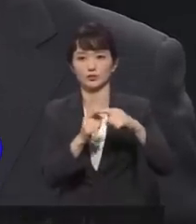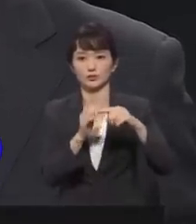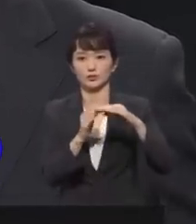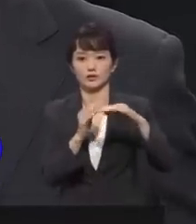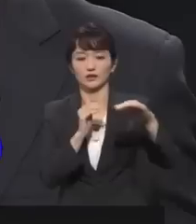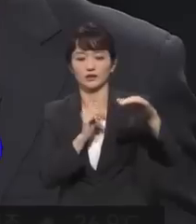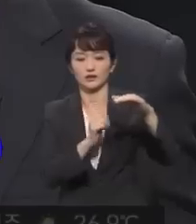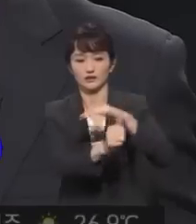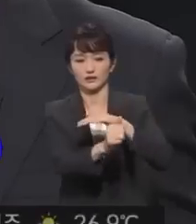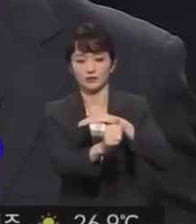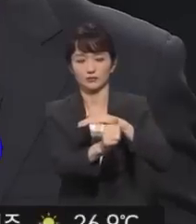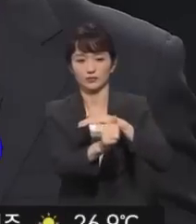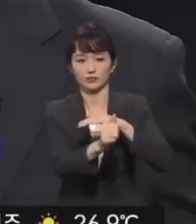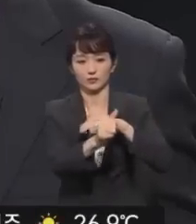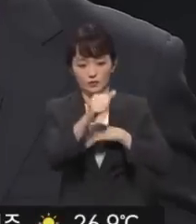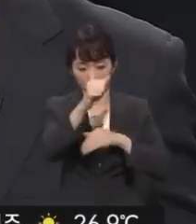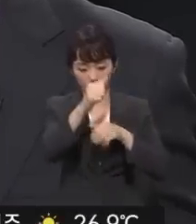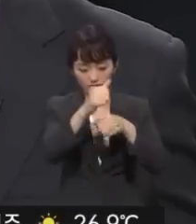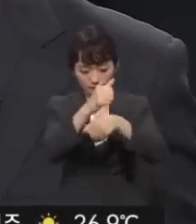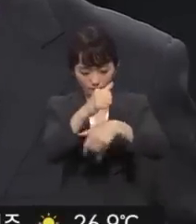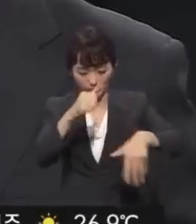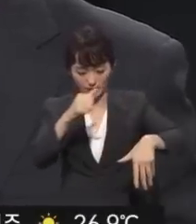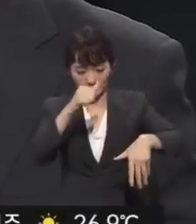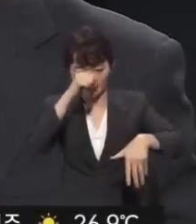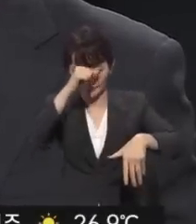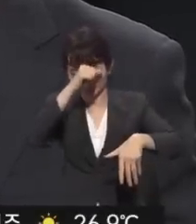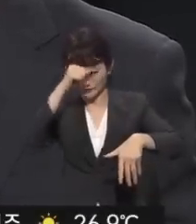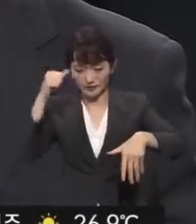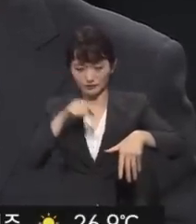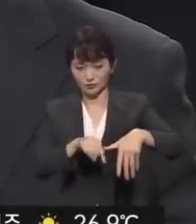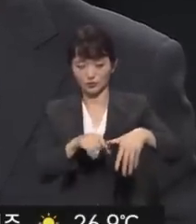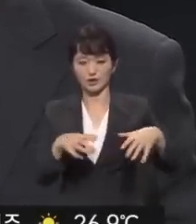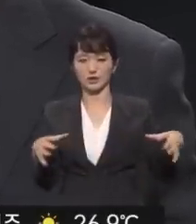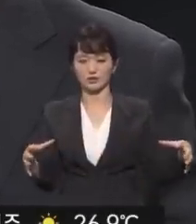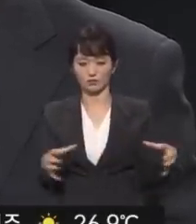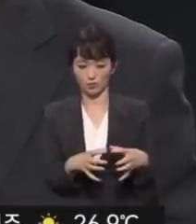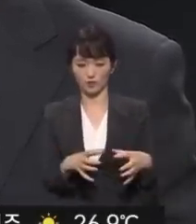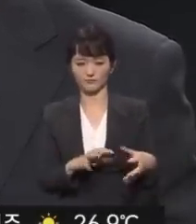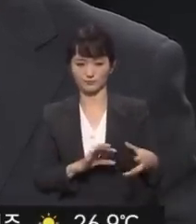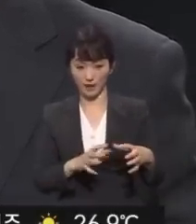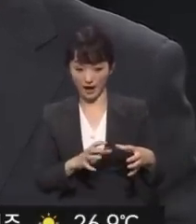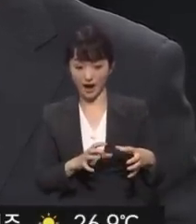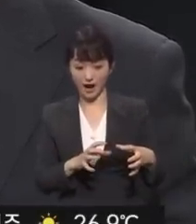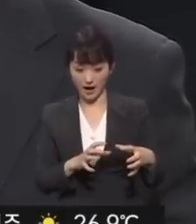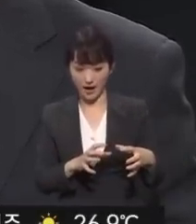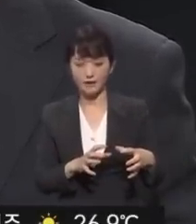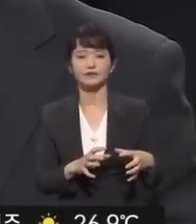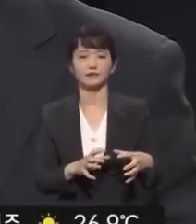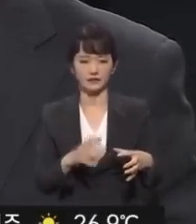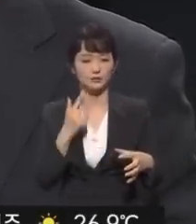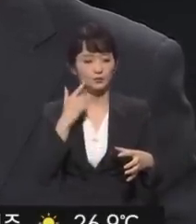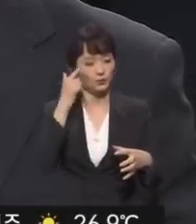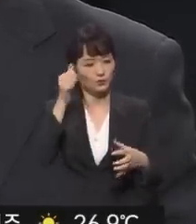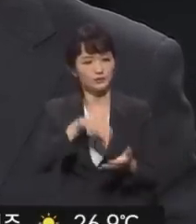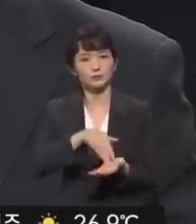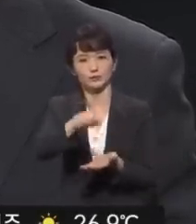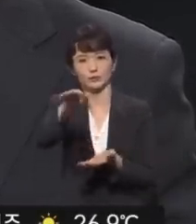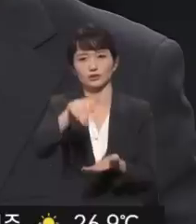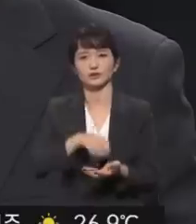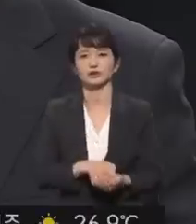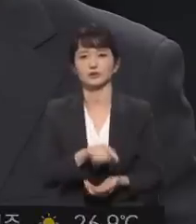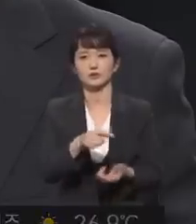장로들이 있습니다 그러면 항상 교회의 내민 생기면 당해 가결 집에서 목살도 차량 경우가 종종 있어요 이 해마다 이민사 부분에 가서